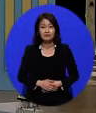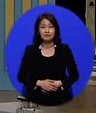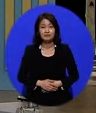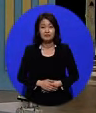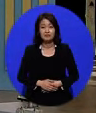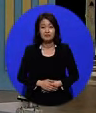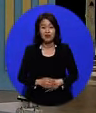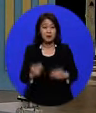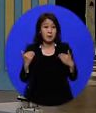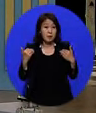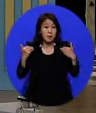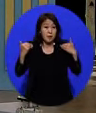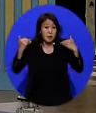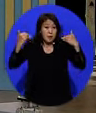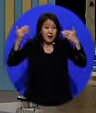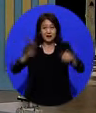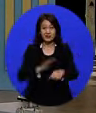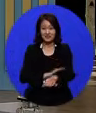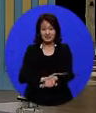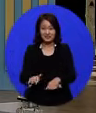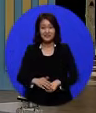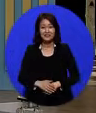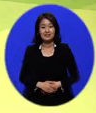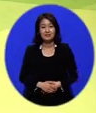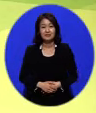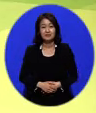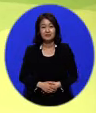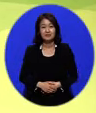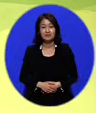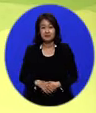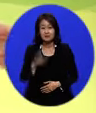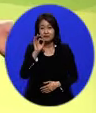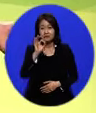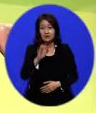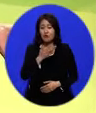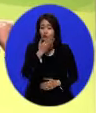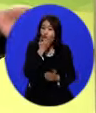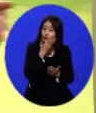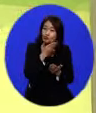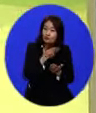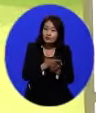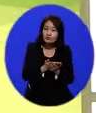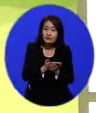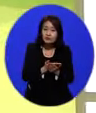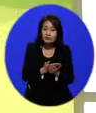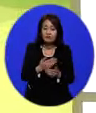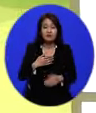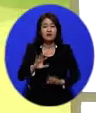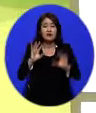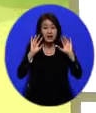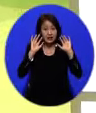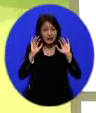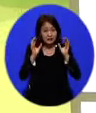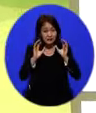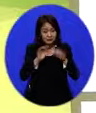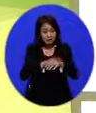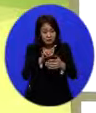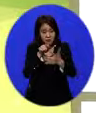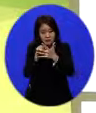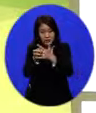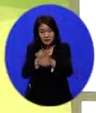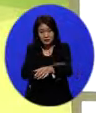굉장히 성장해요. 네. 우리가 귀한 아이들 잘 파악하고, 그죠?